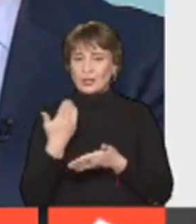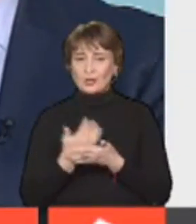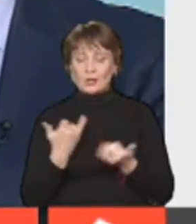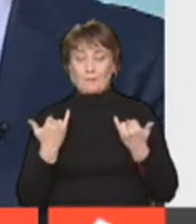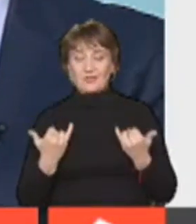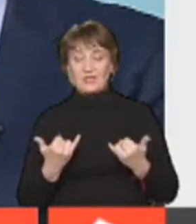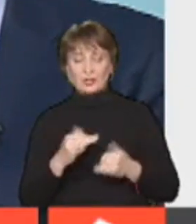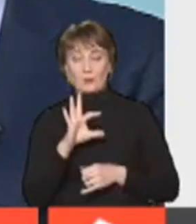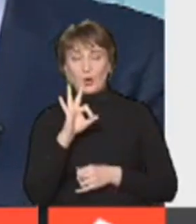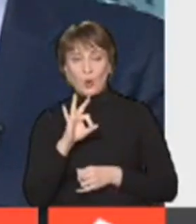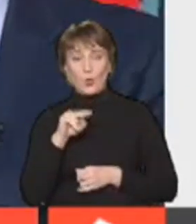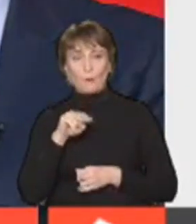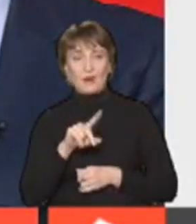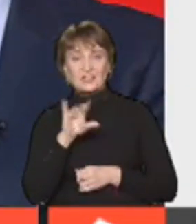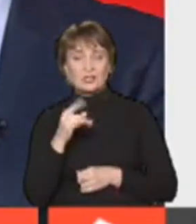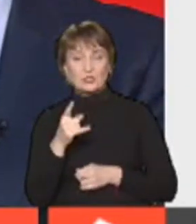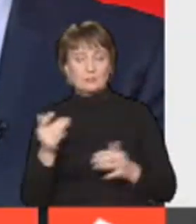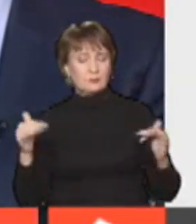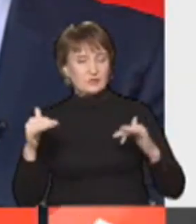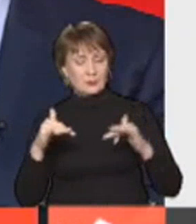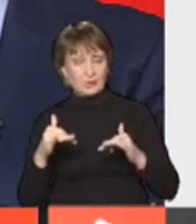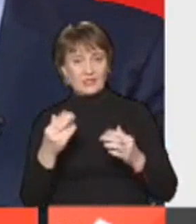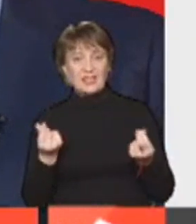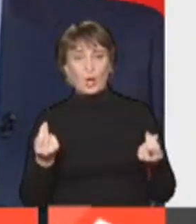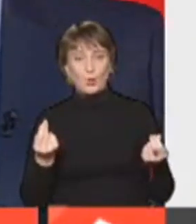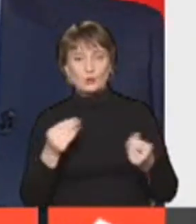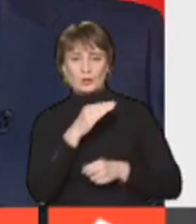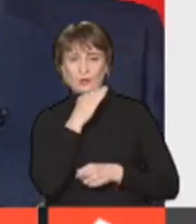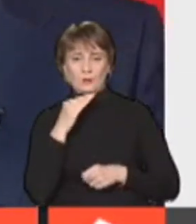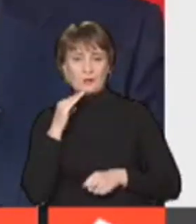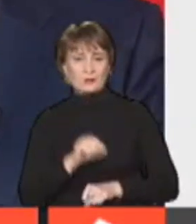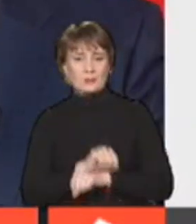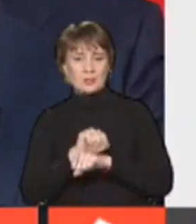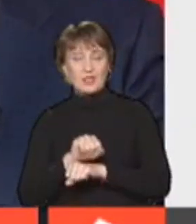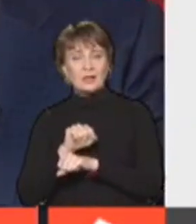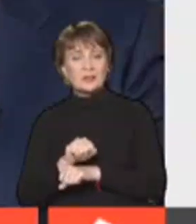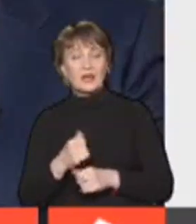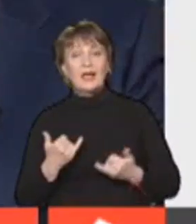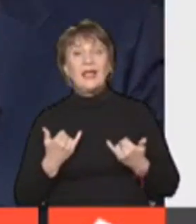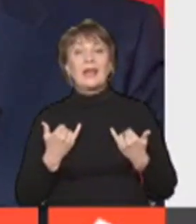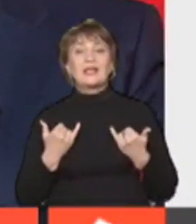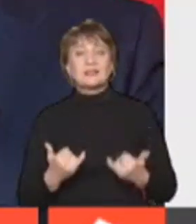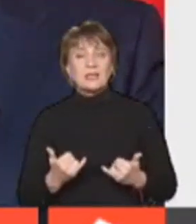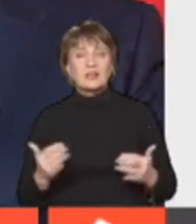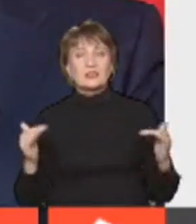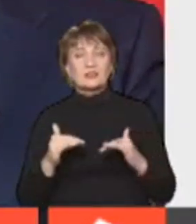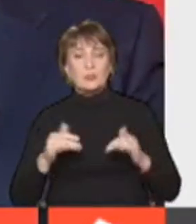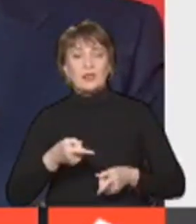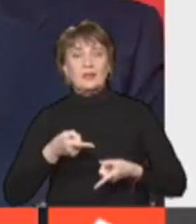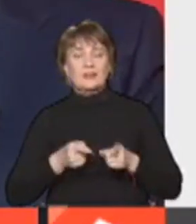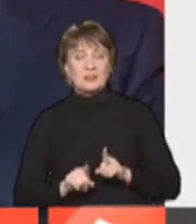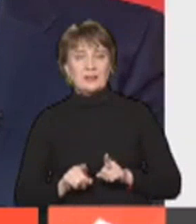ОПЗЖ, вона збирала за гроші чисельні акції. І зараз і збирають дійсно,